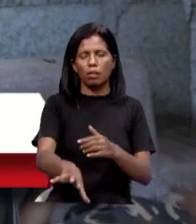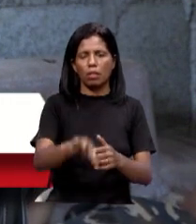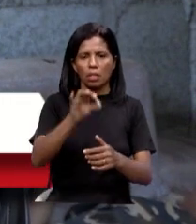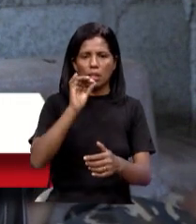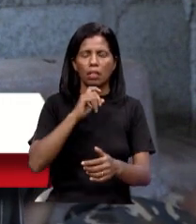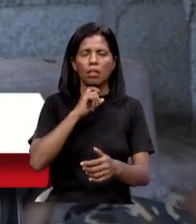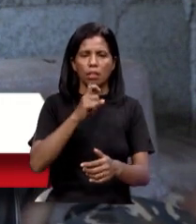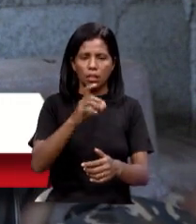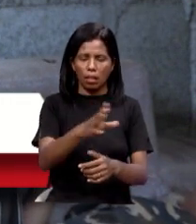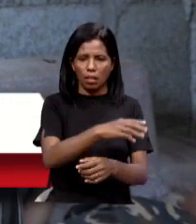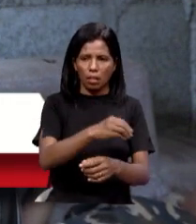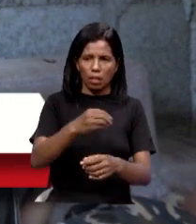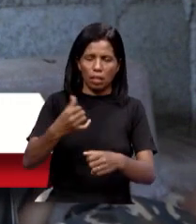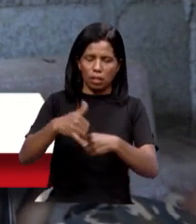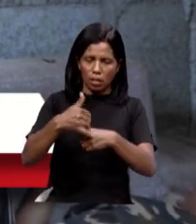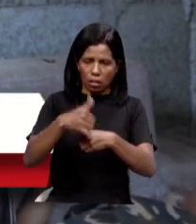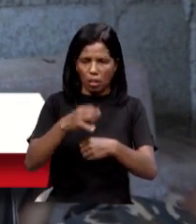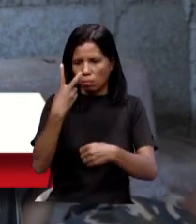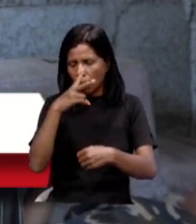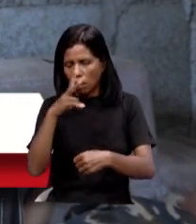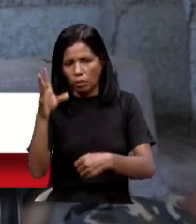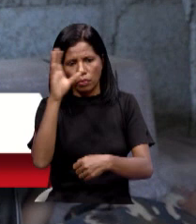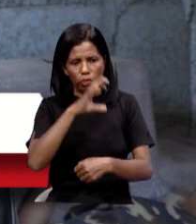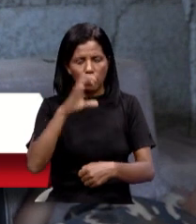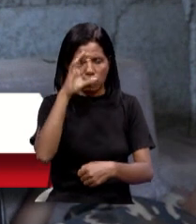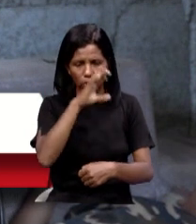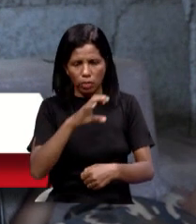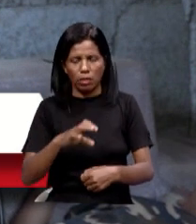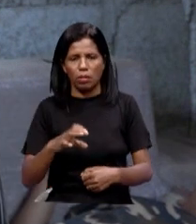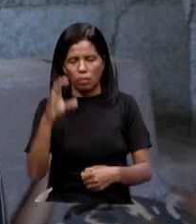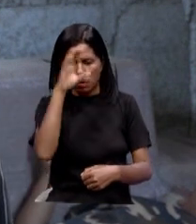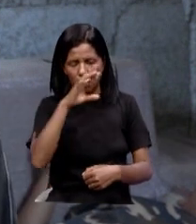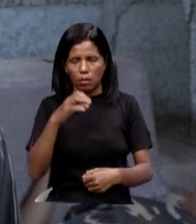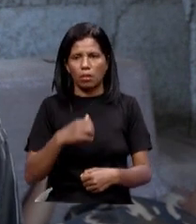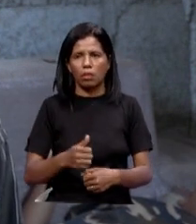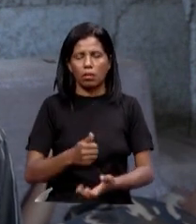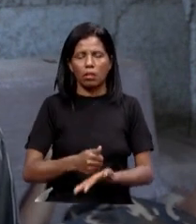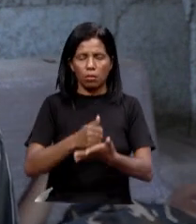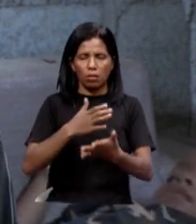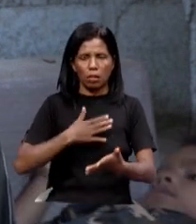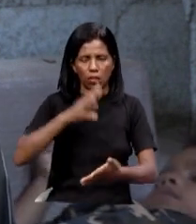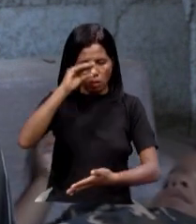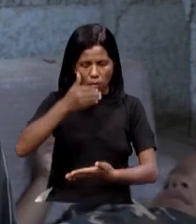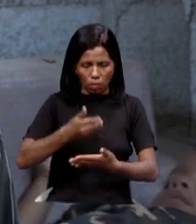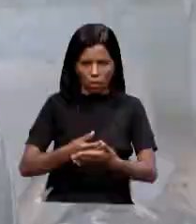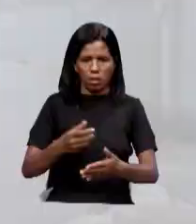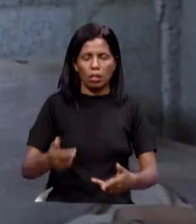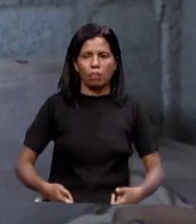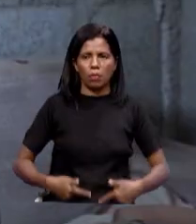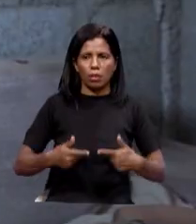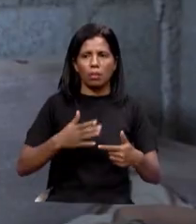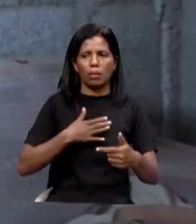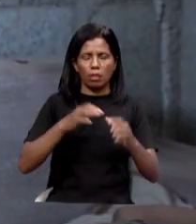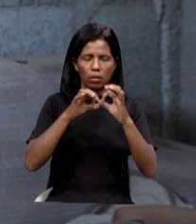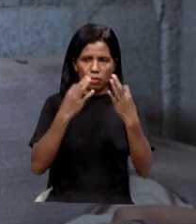iha sampah-sampah sel ne mai sustenta hau ne uan ne moris hau ne famili o melara.